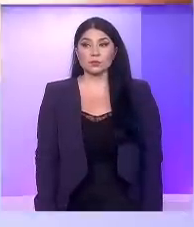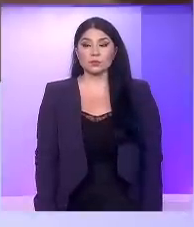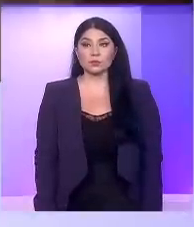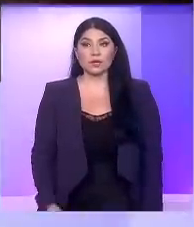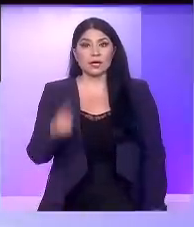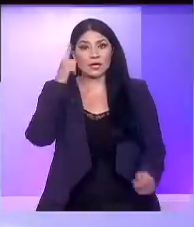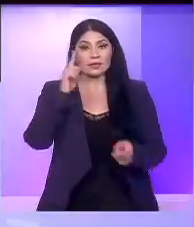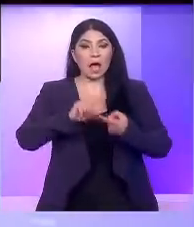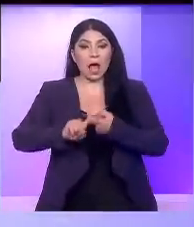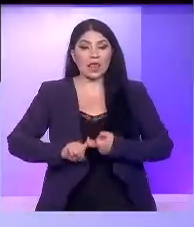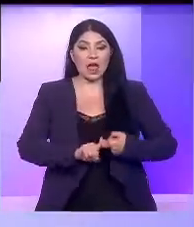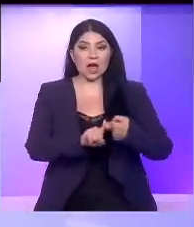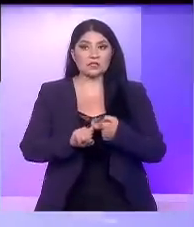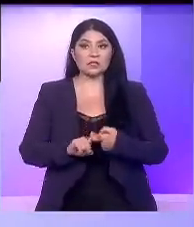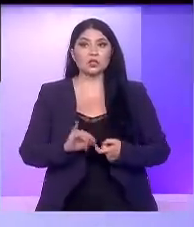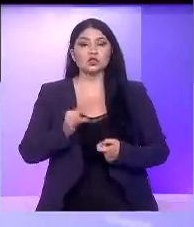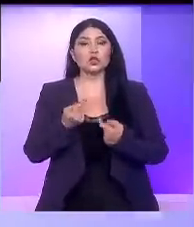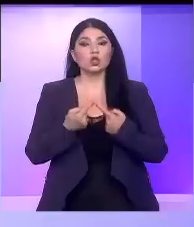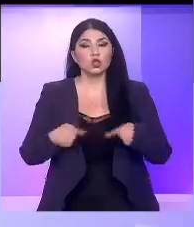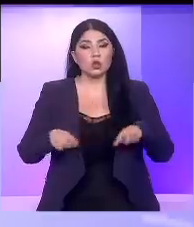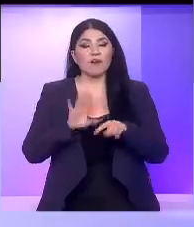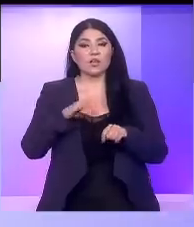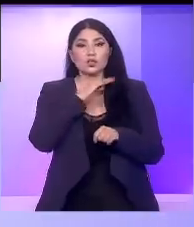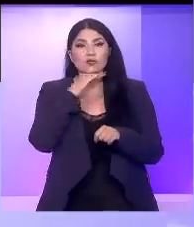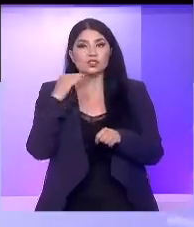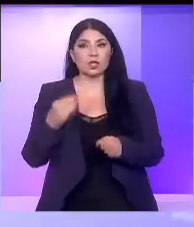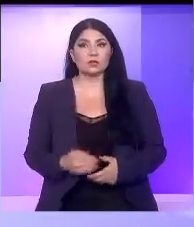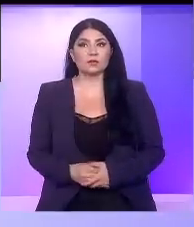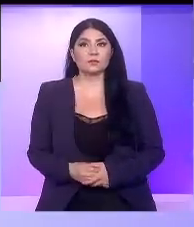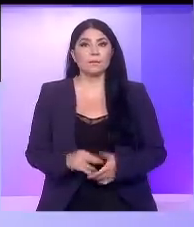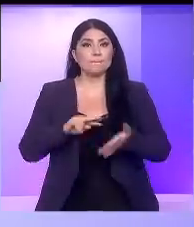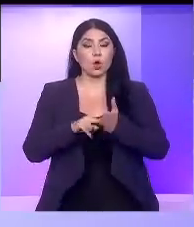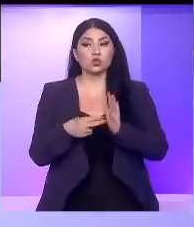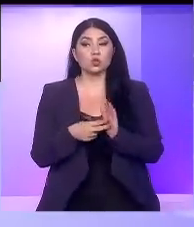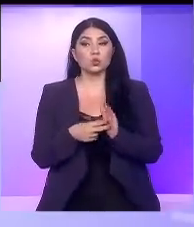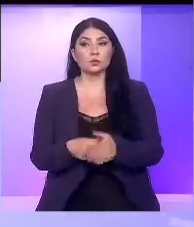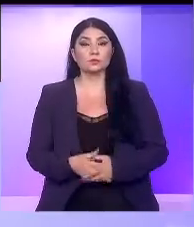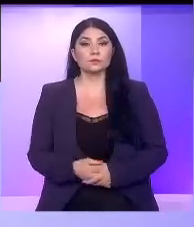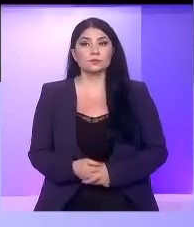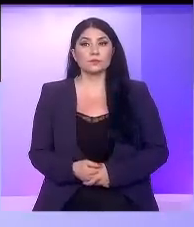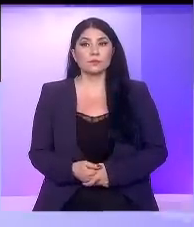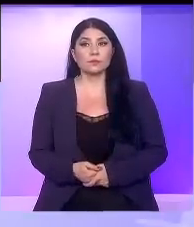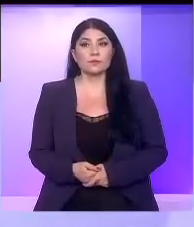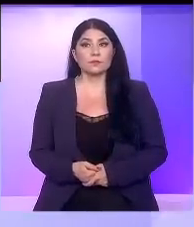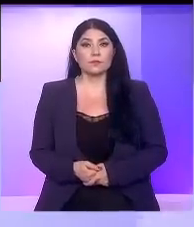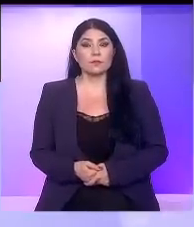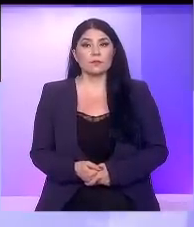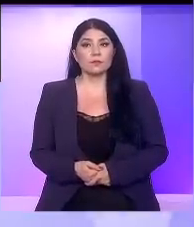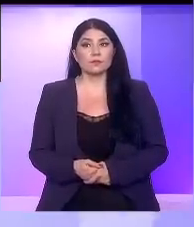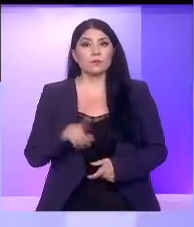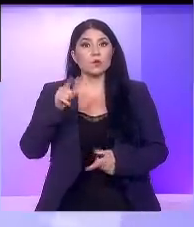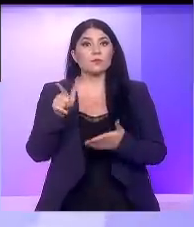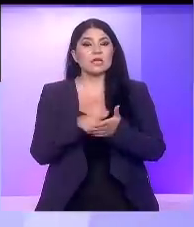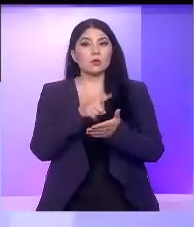noi, ci și aliații noștri vor avea suficiente mijloace prin care să putem să